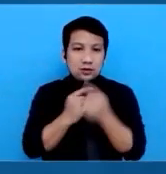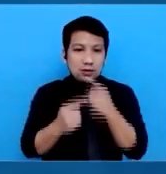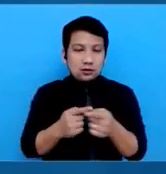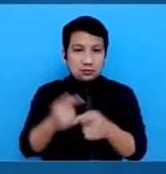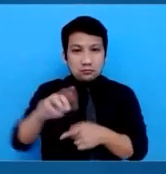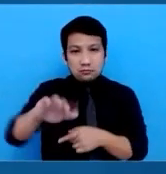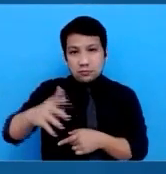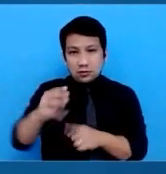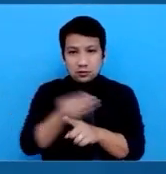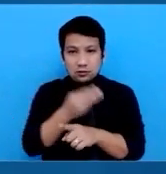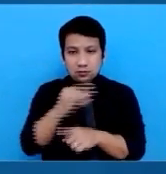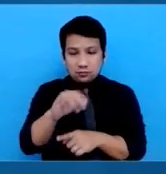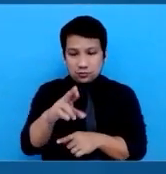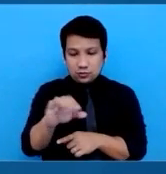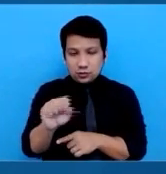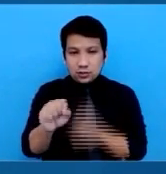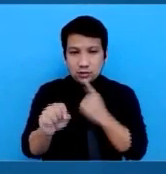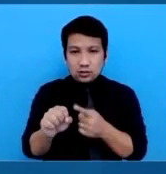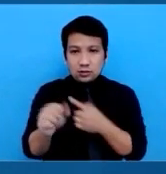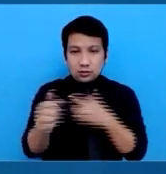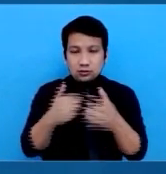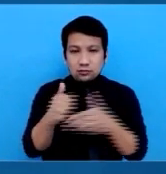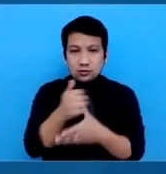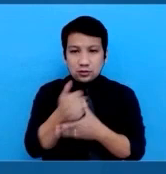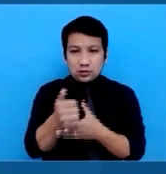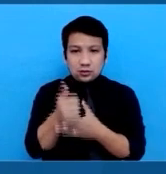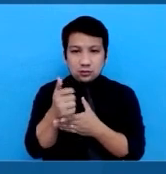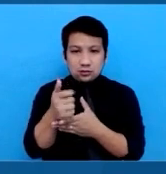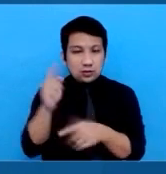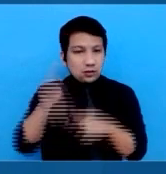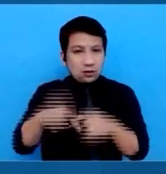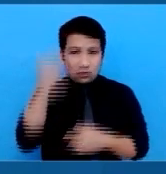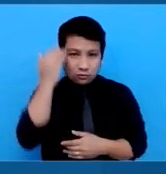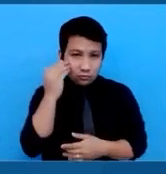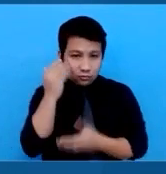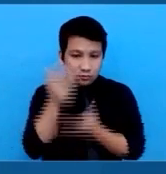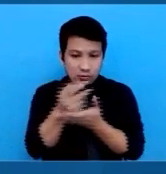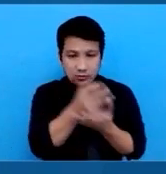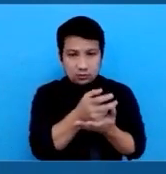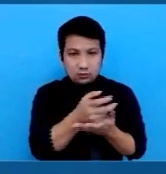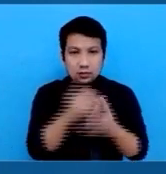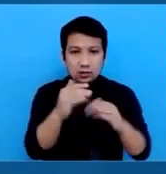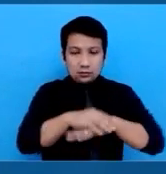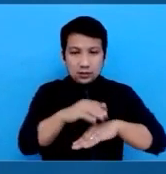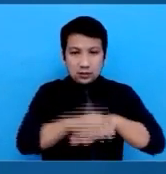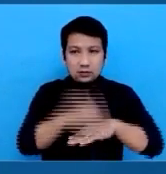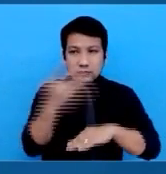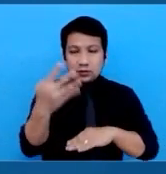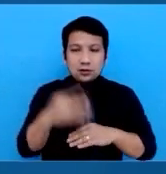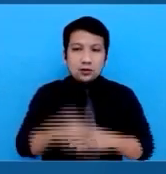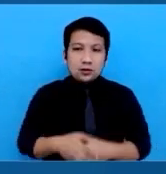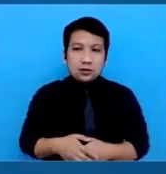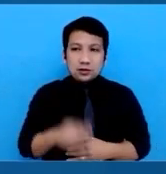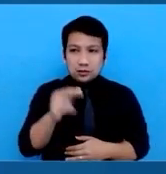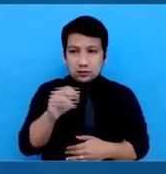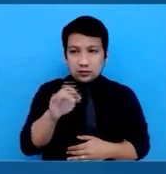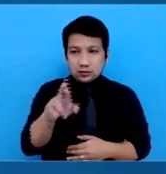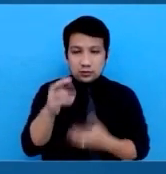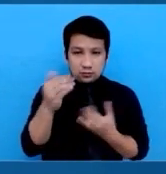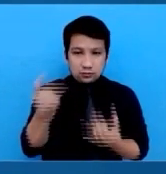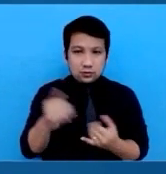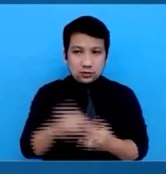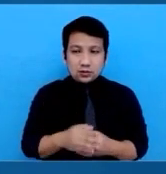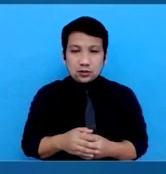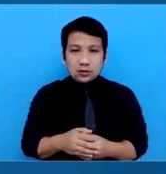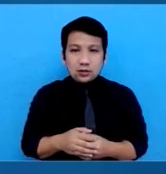continues to be alert level 3. And again, kailangan mag-escalate agad po kami basta tumama po sa